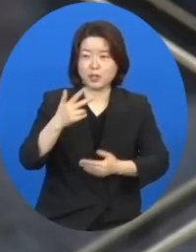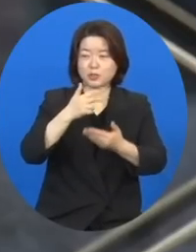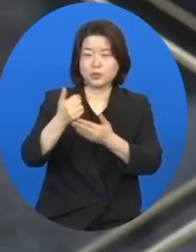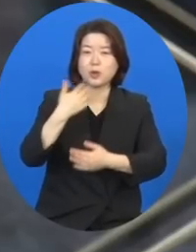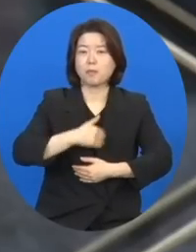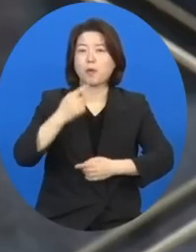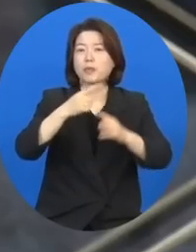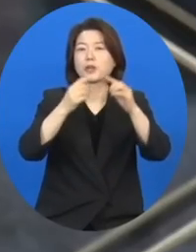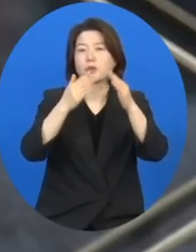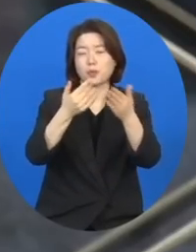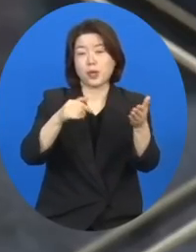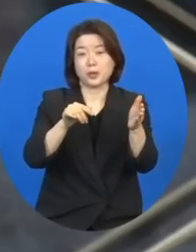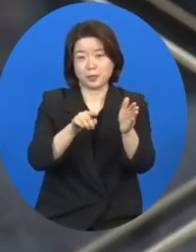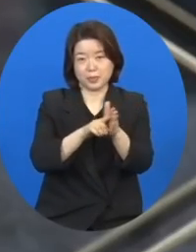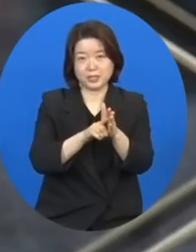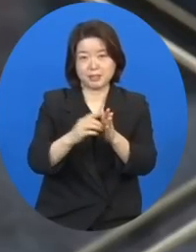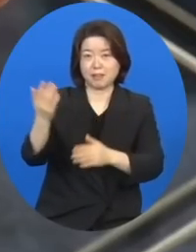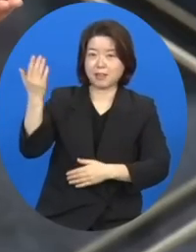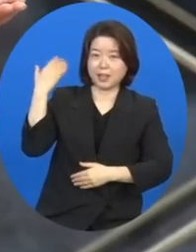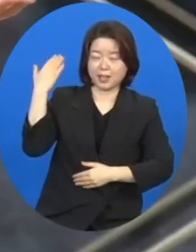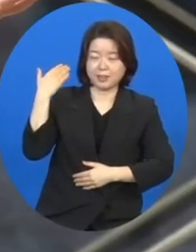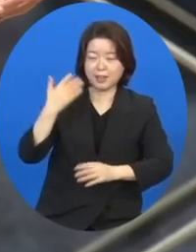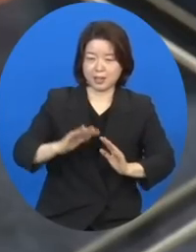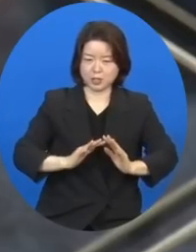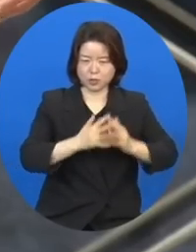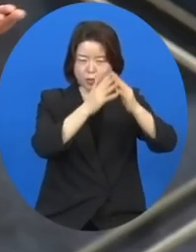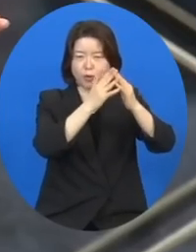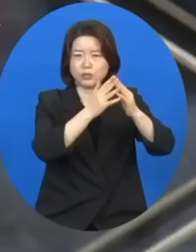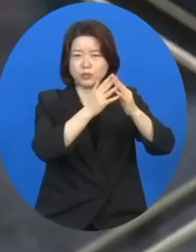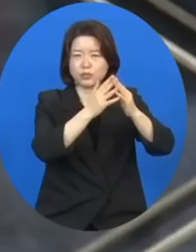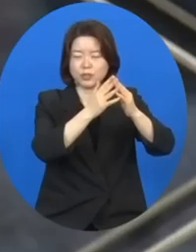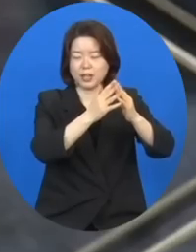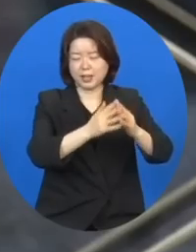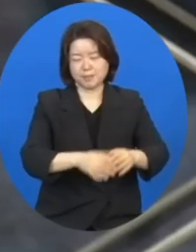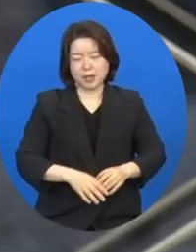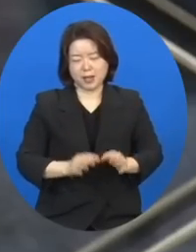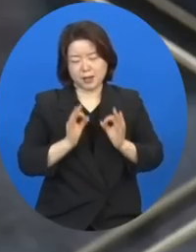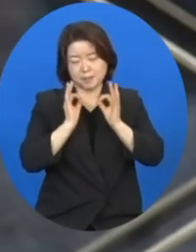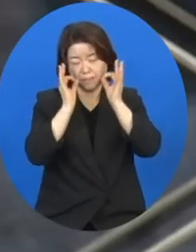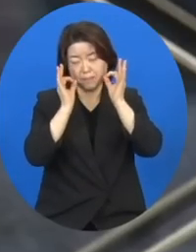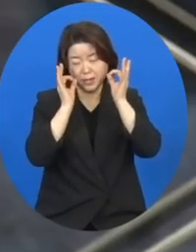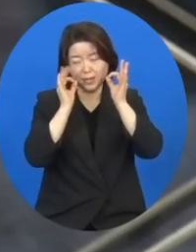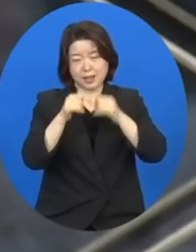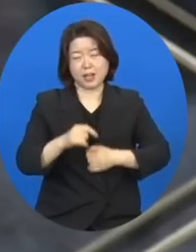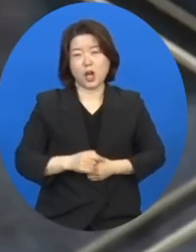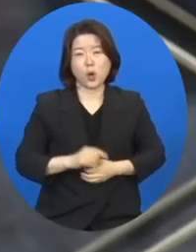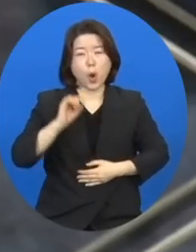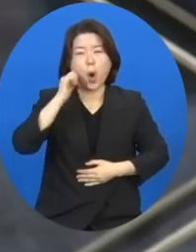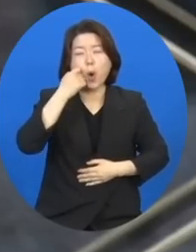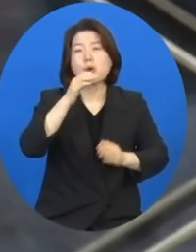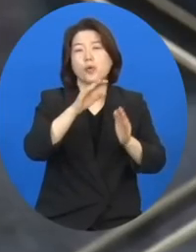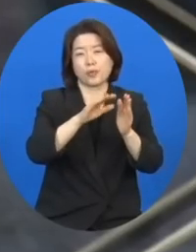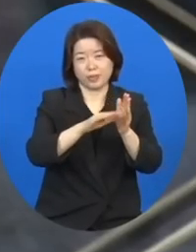위하여서 예전에 우리 건축 한참 할 때 어려운 시절에 부도 위기 때에